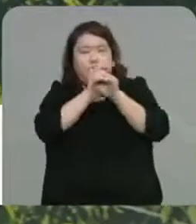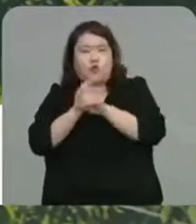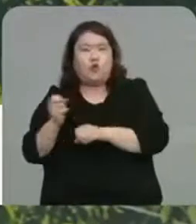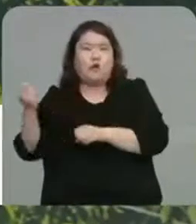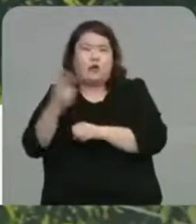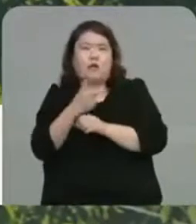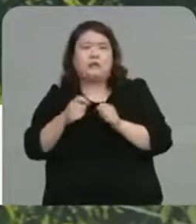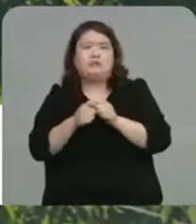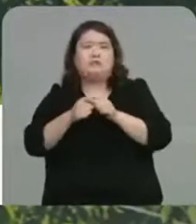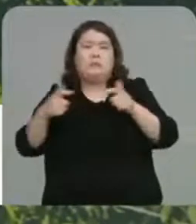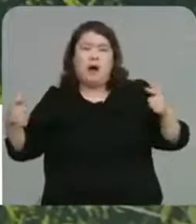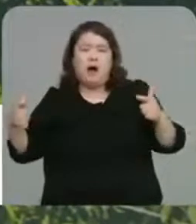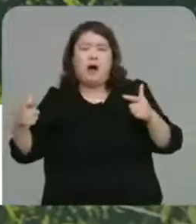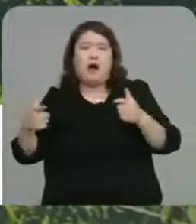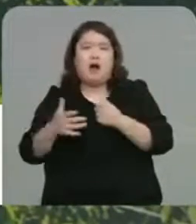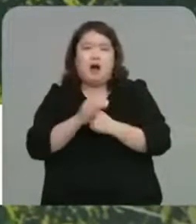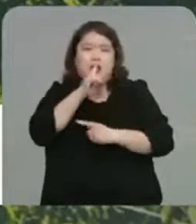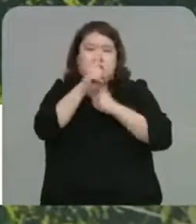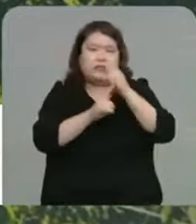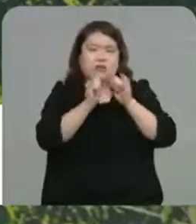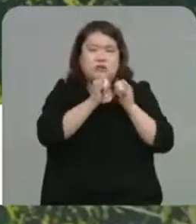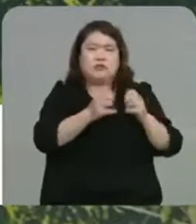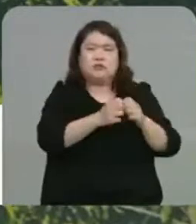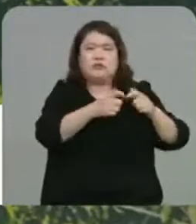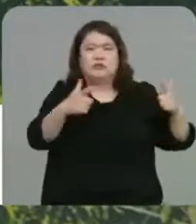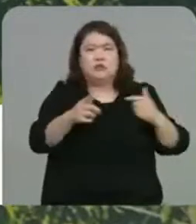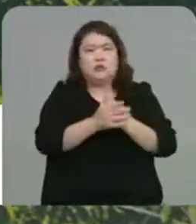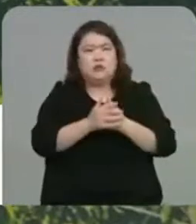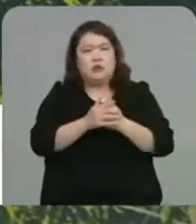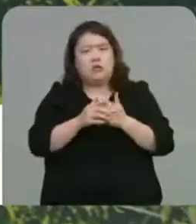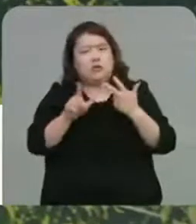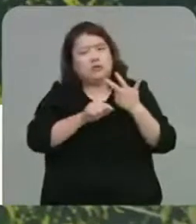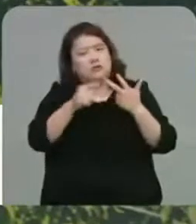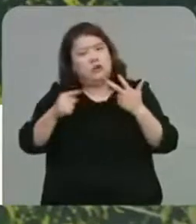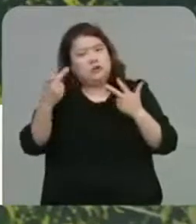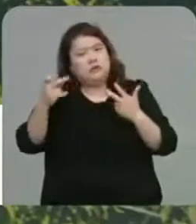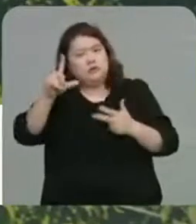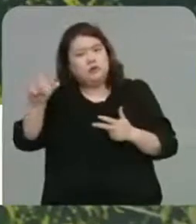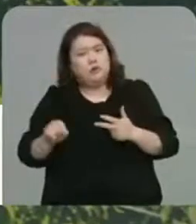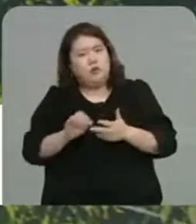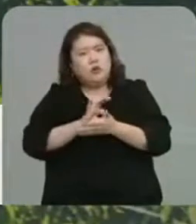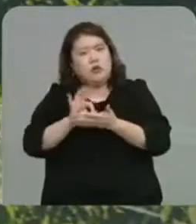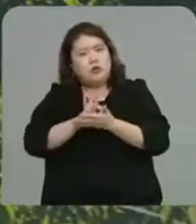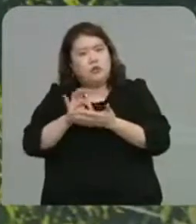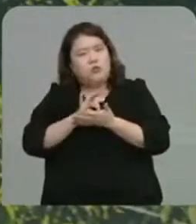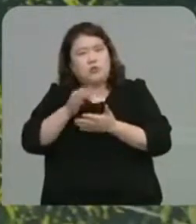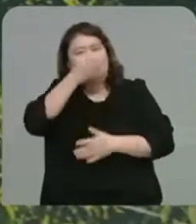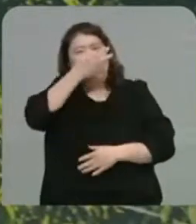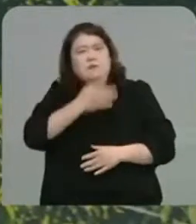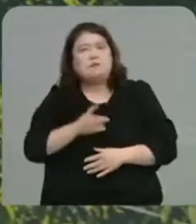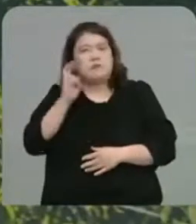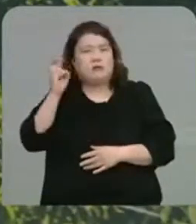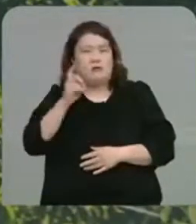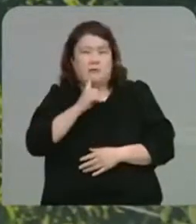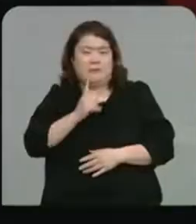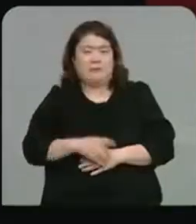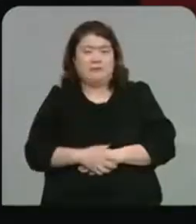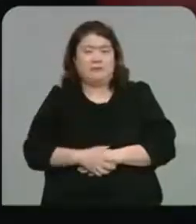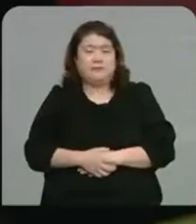확산 탓에 이용자가 늘면서 하반기 이용이 힘들 거란 우려가 나오고 있습니다 이지현 기자 입니다